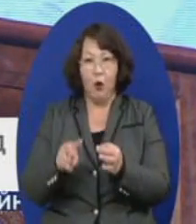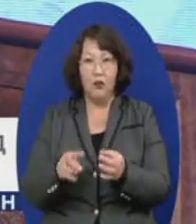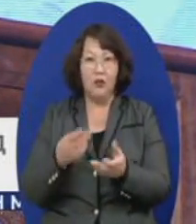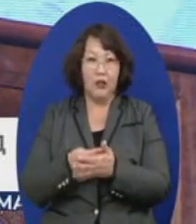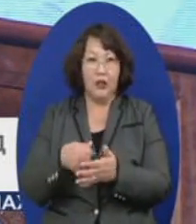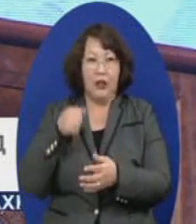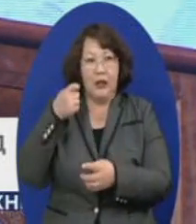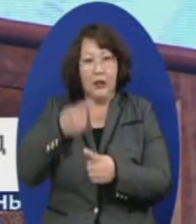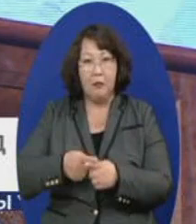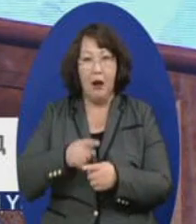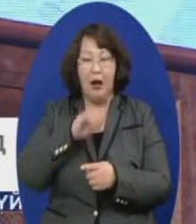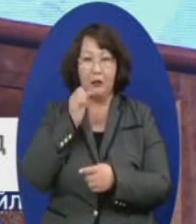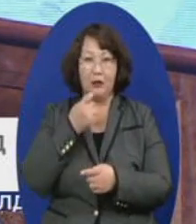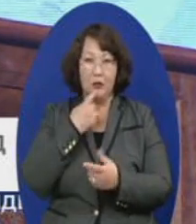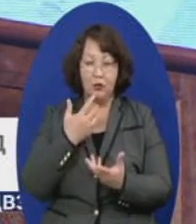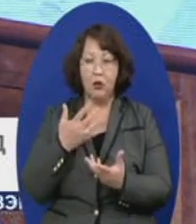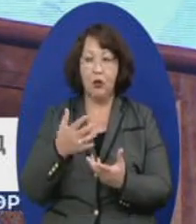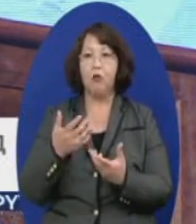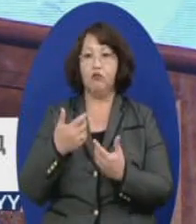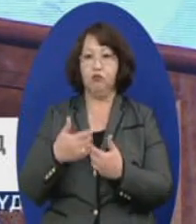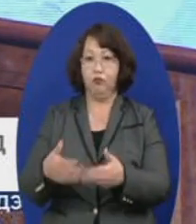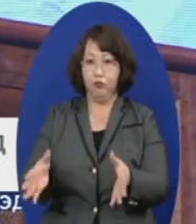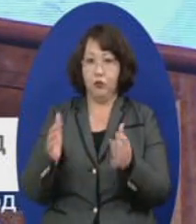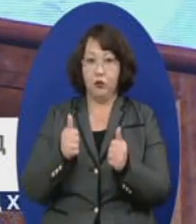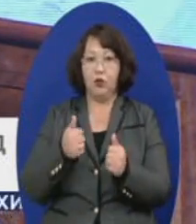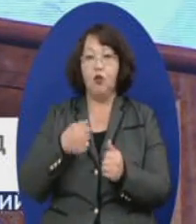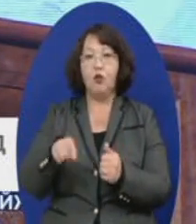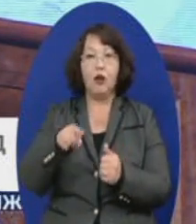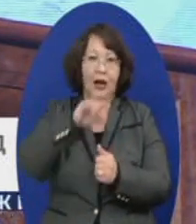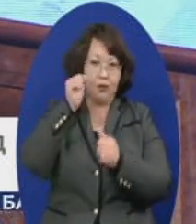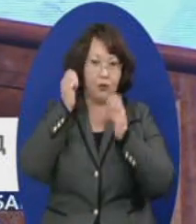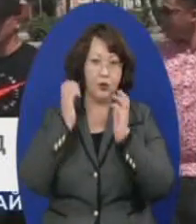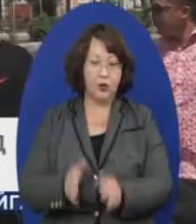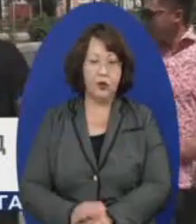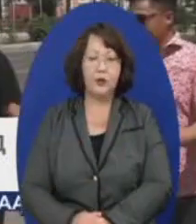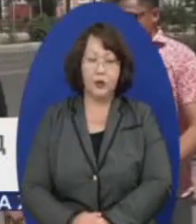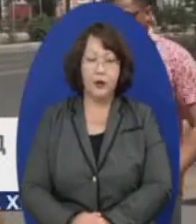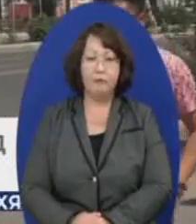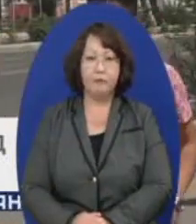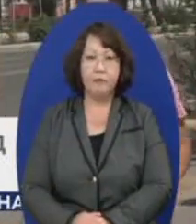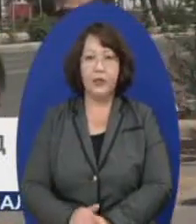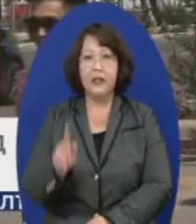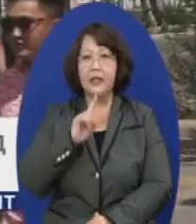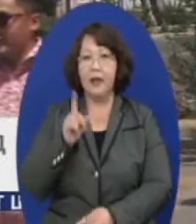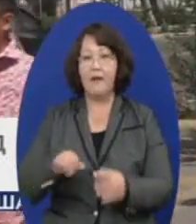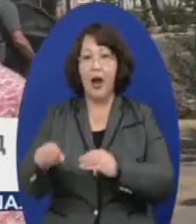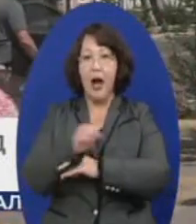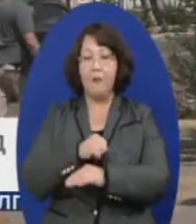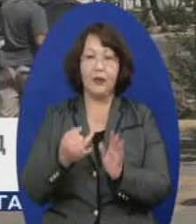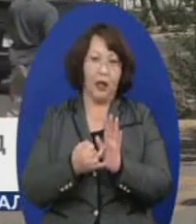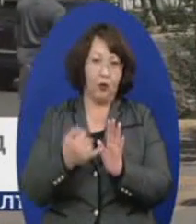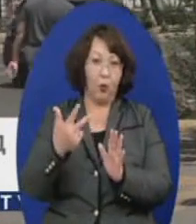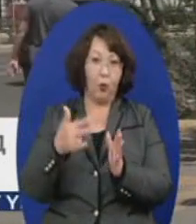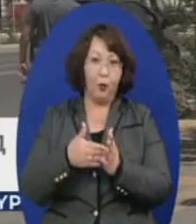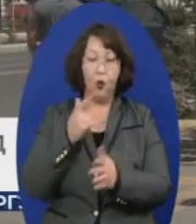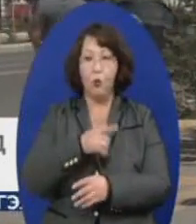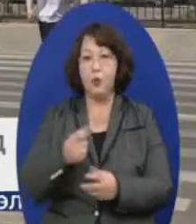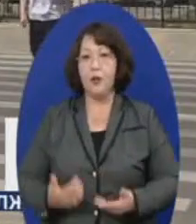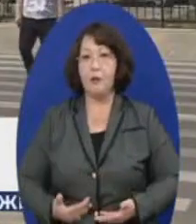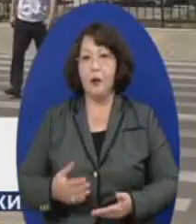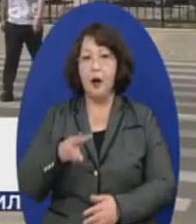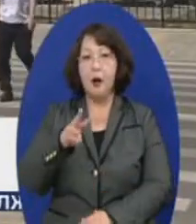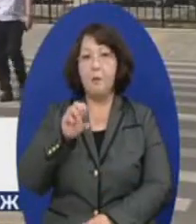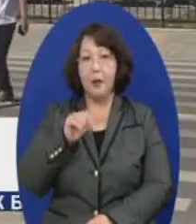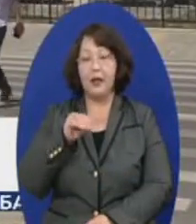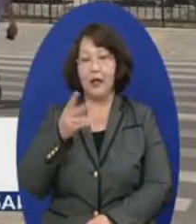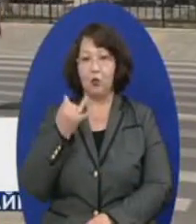Тэгм учраас энэ бол бас одоо нэг хол биш юм ингээд асуудлууд шийдлээ гарнаа гэж бодож байна. Завхан аймаг 73 мянган хүн амтай. Мал